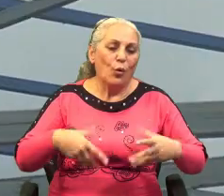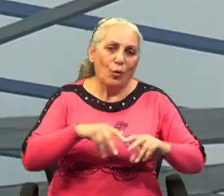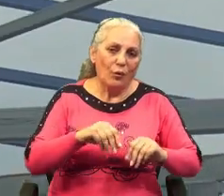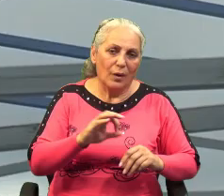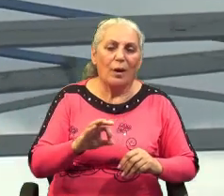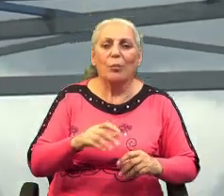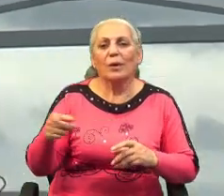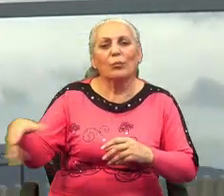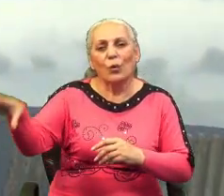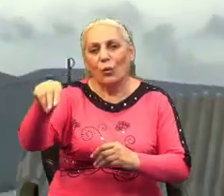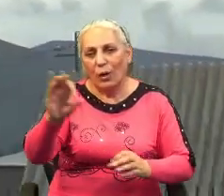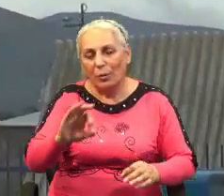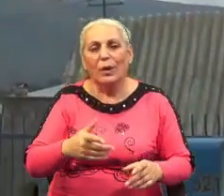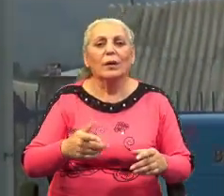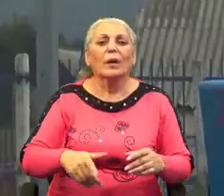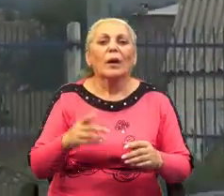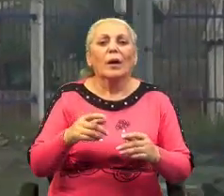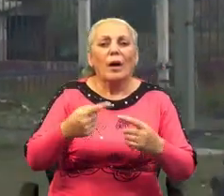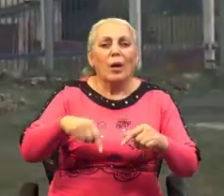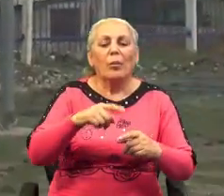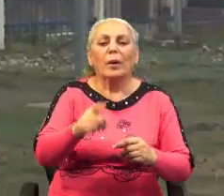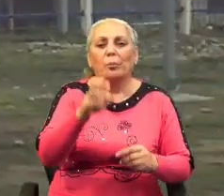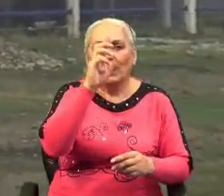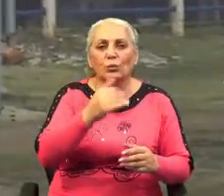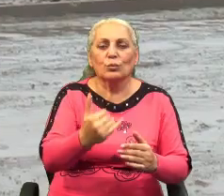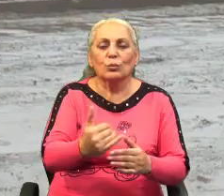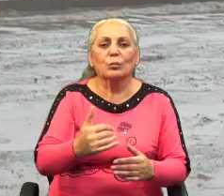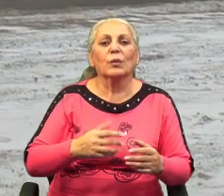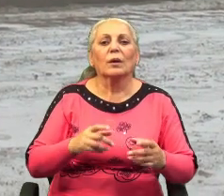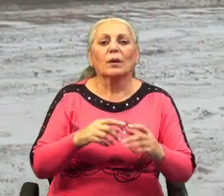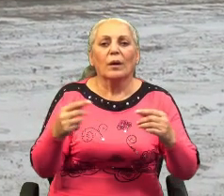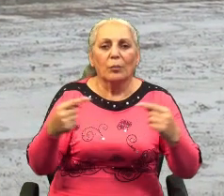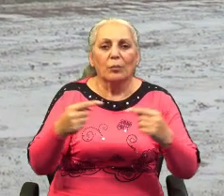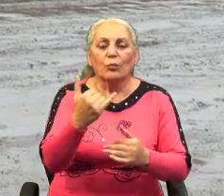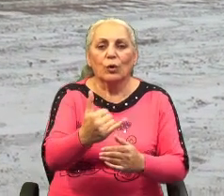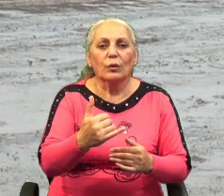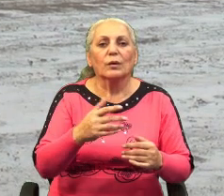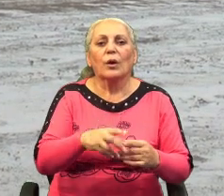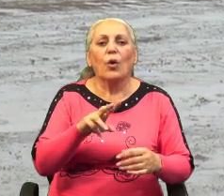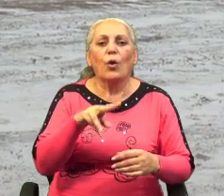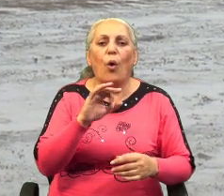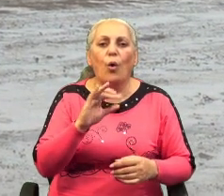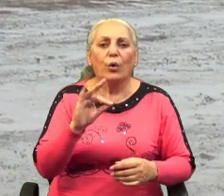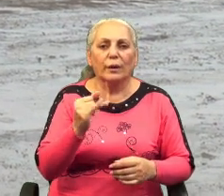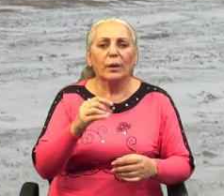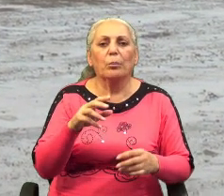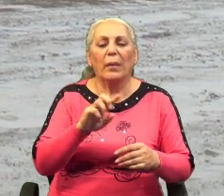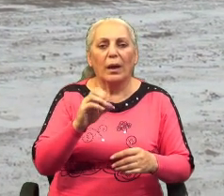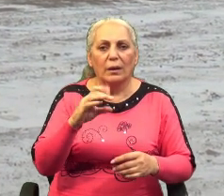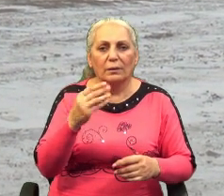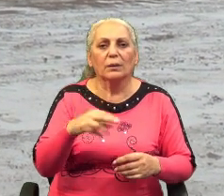բոլորի։ Համայնք պետություն համագործակցությամբ և սուբվենցիոն ծրագրերով Լոռի բերդ խոշորացված համայնքի այլ